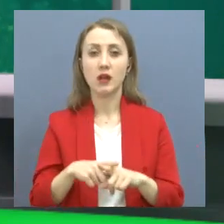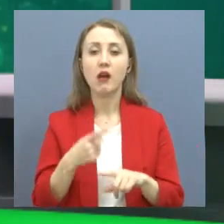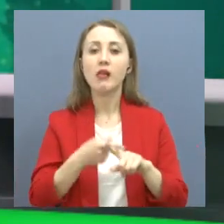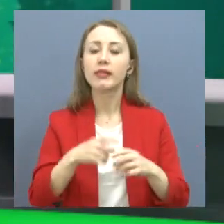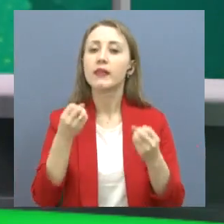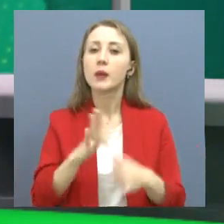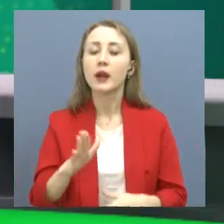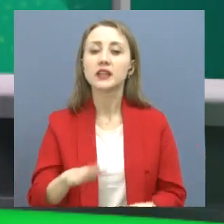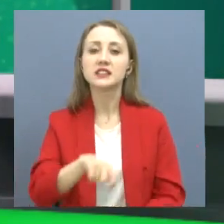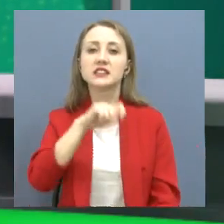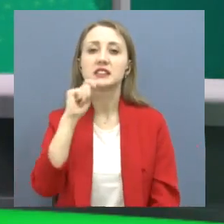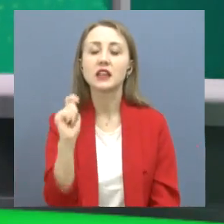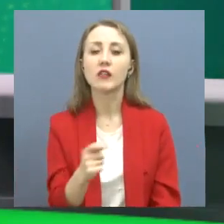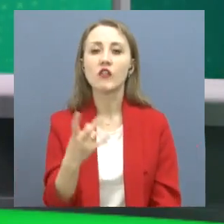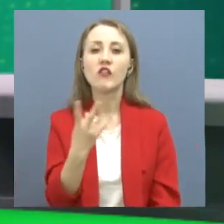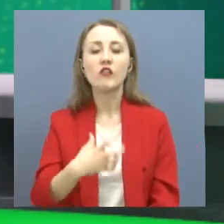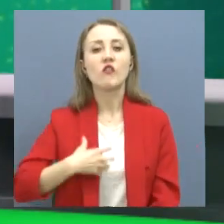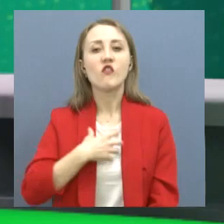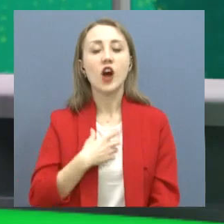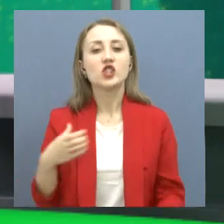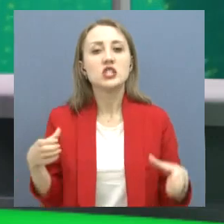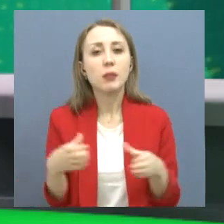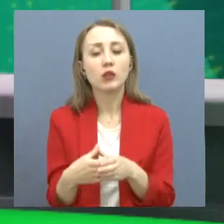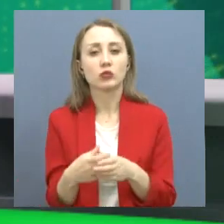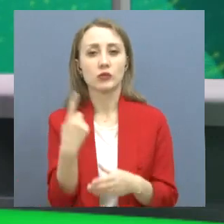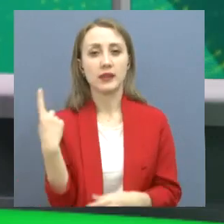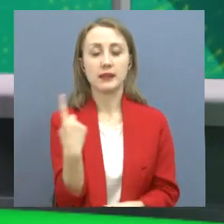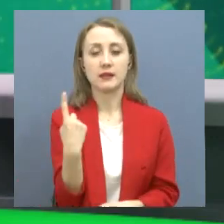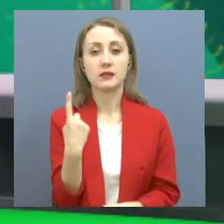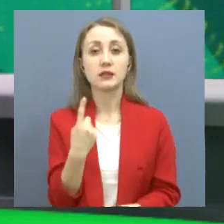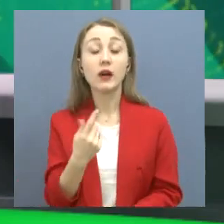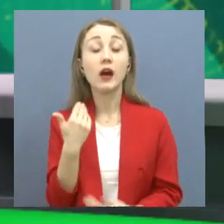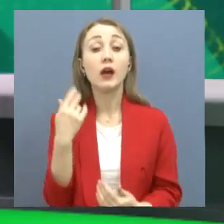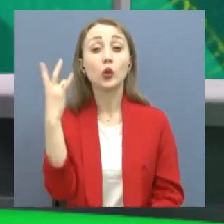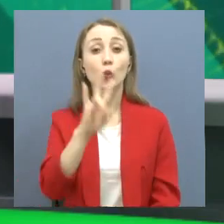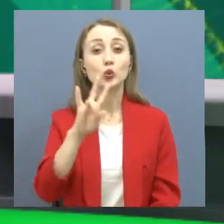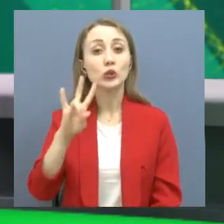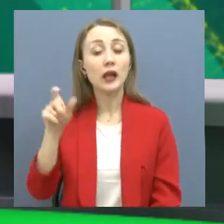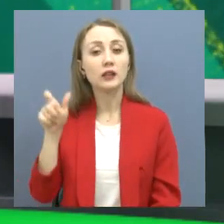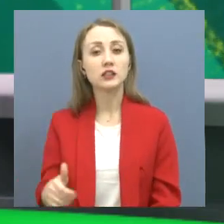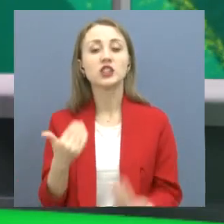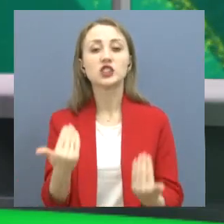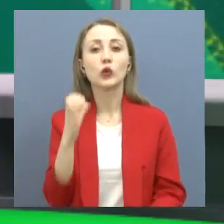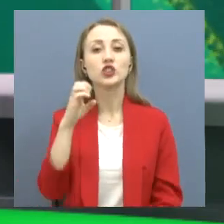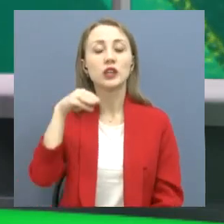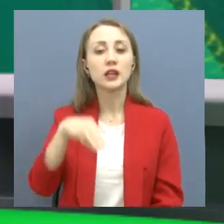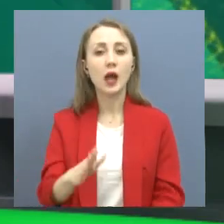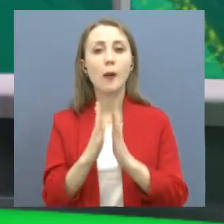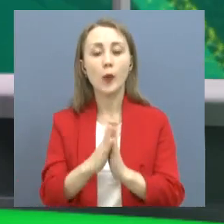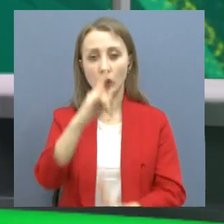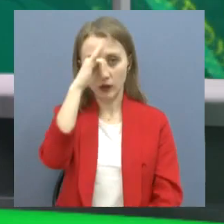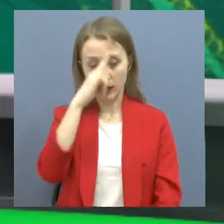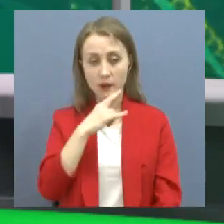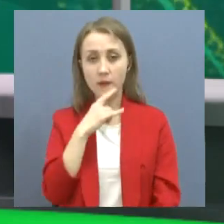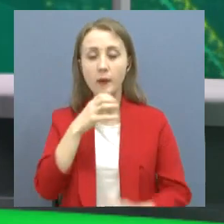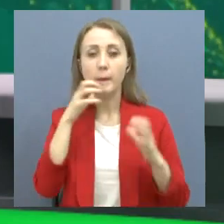пандемией остаются единство и сплоченность. Елбасы Нурсултан Назарбаев в своей сегодняшней статье призывает казахстанцев сберечь согласие